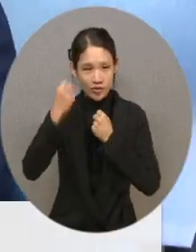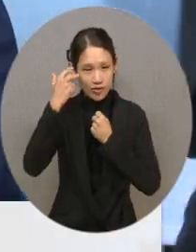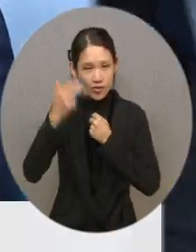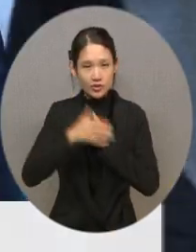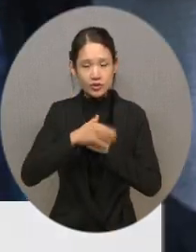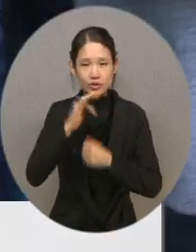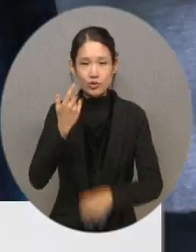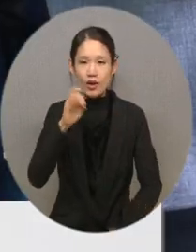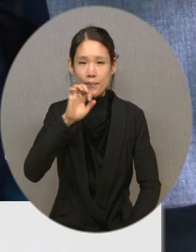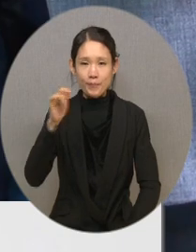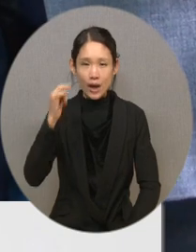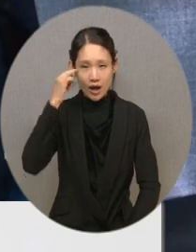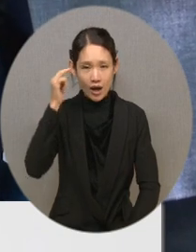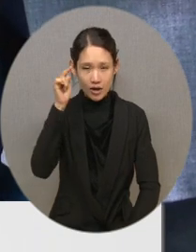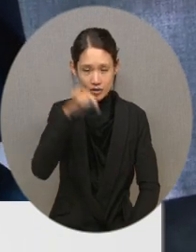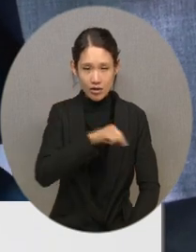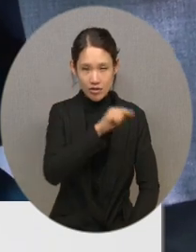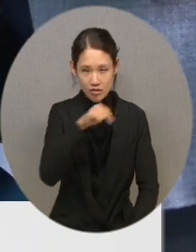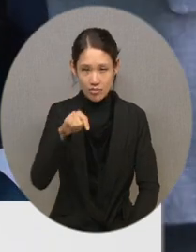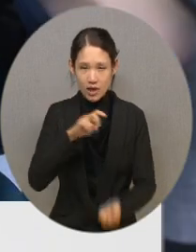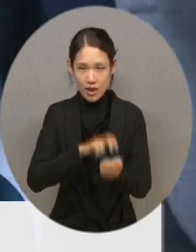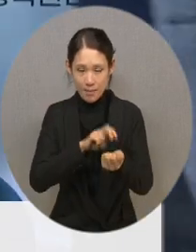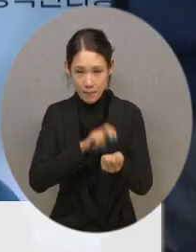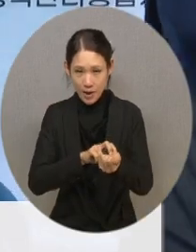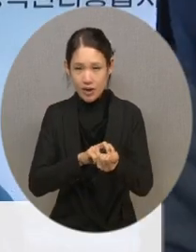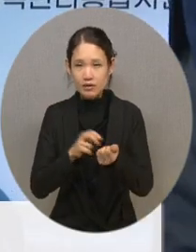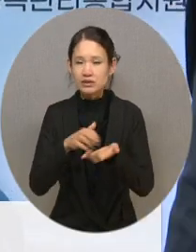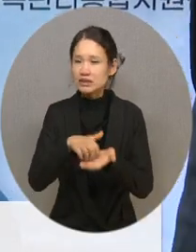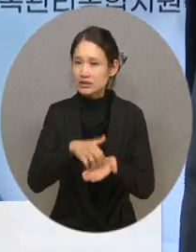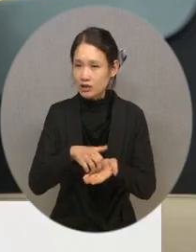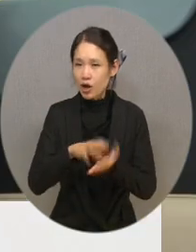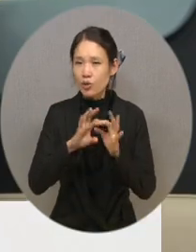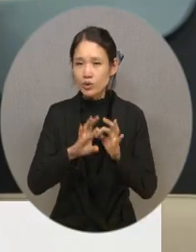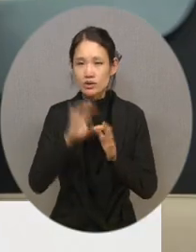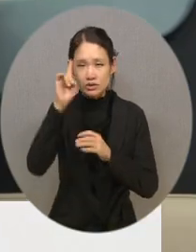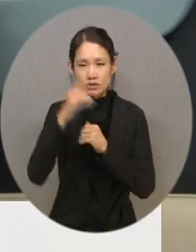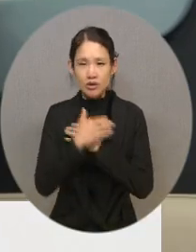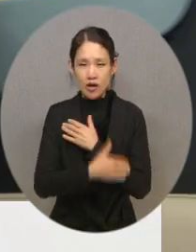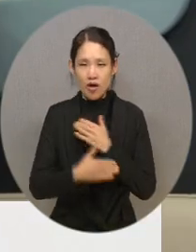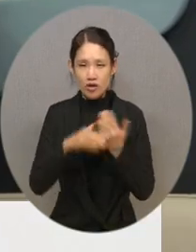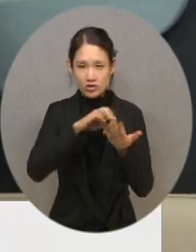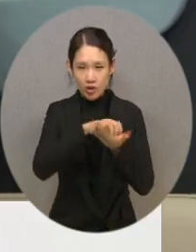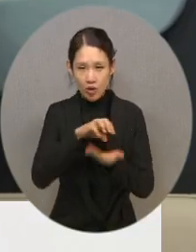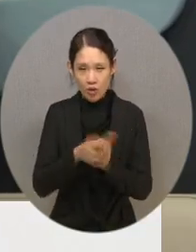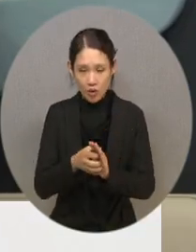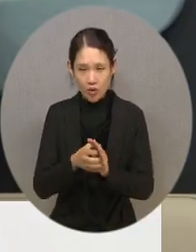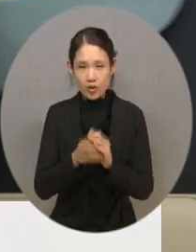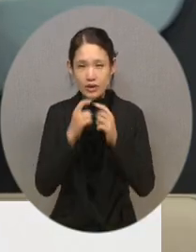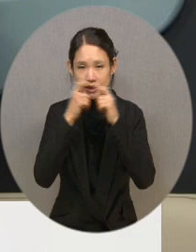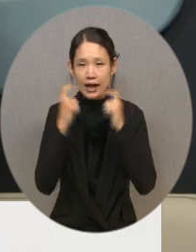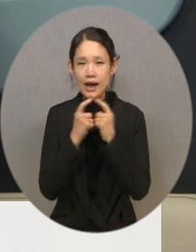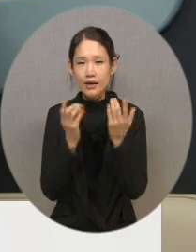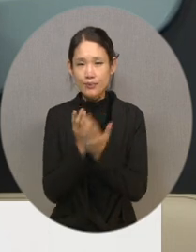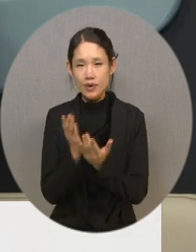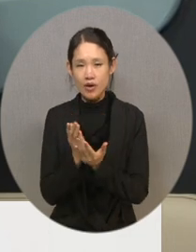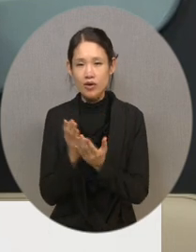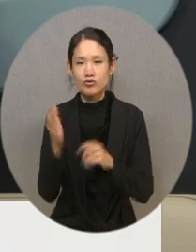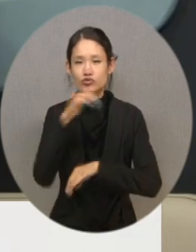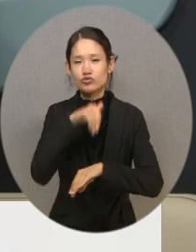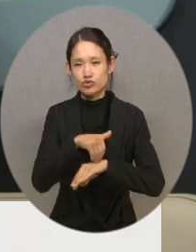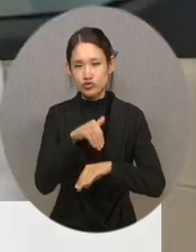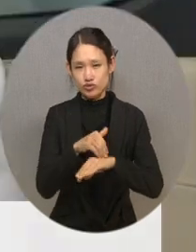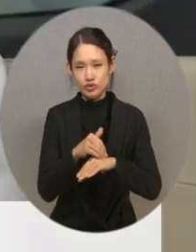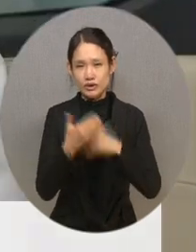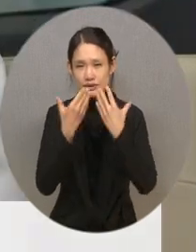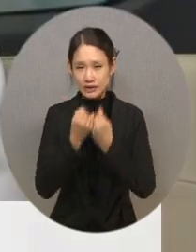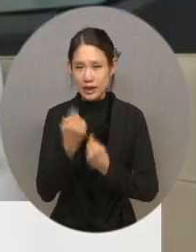통한 스트레스 정도 결과에 따른 개인별 맞춤 훈련 프로그램, 우울 고위험군에게 2차 상담을 진행하여 사례관리